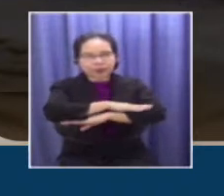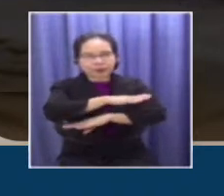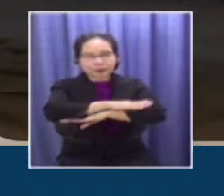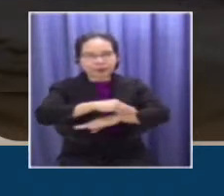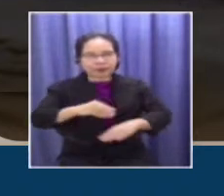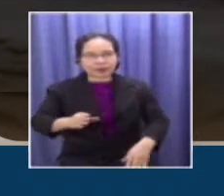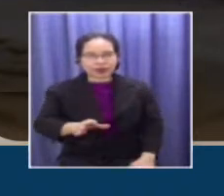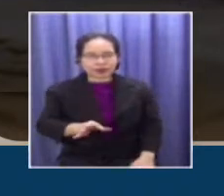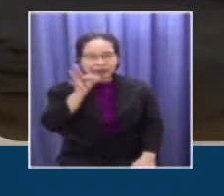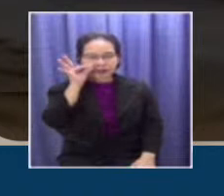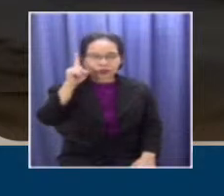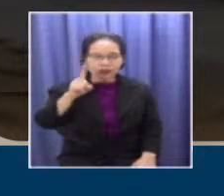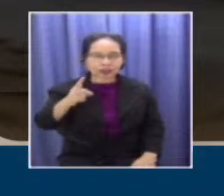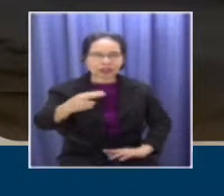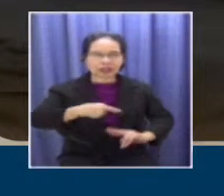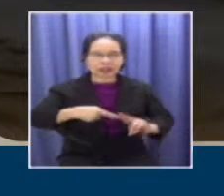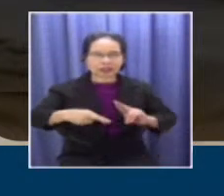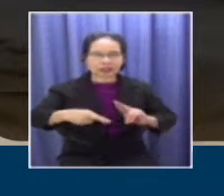hana wose